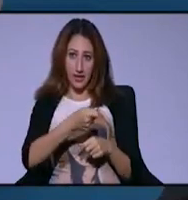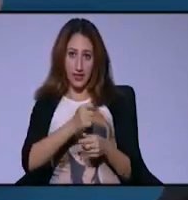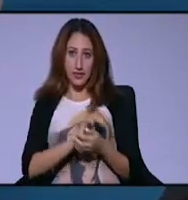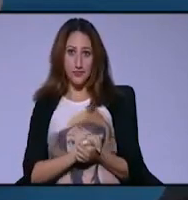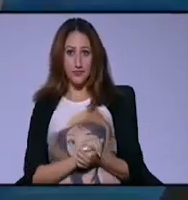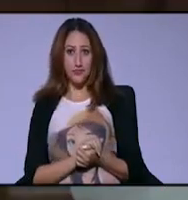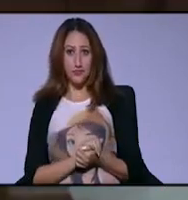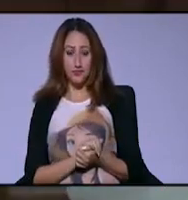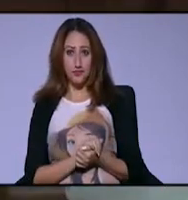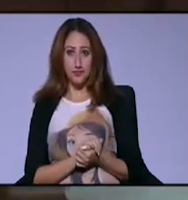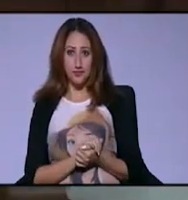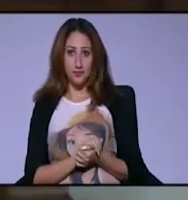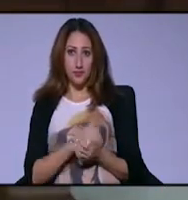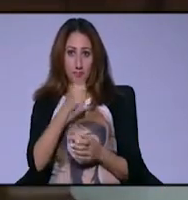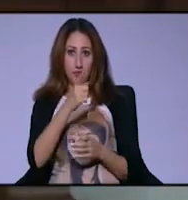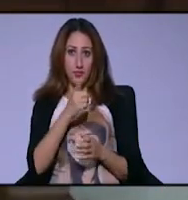الله يخليك. وأخوي العزيز